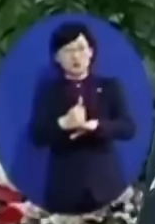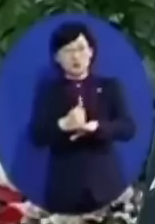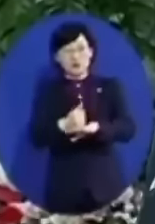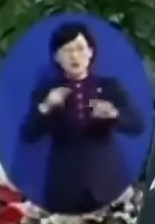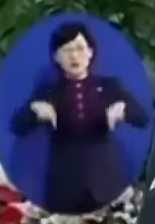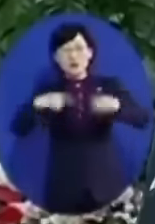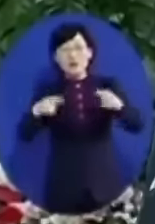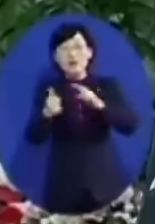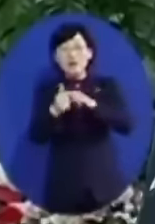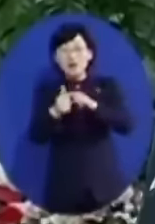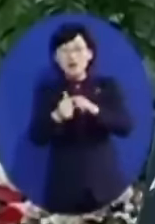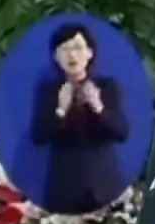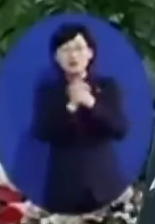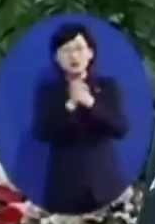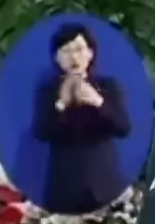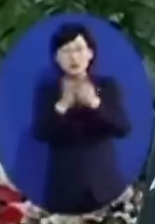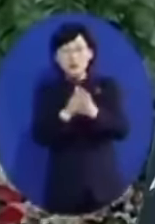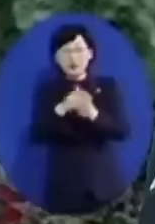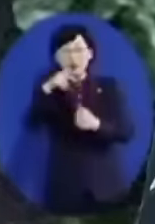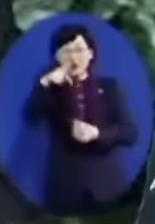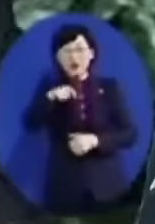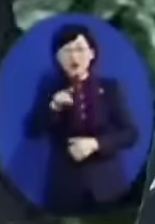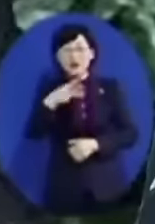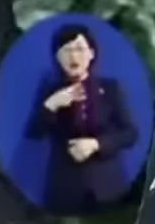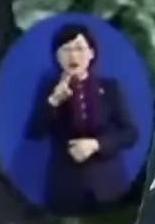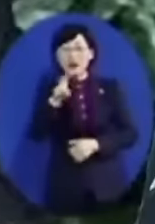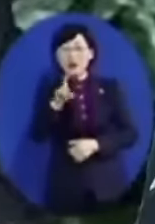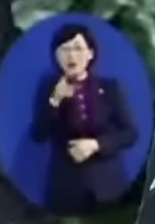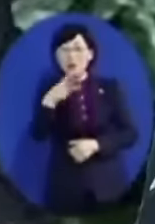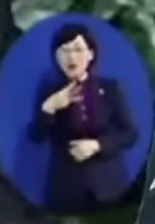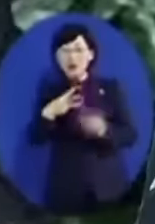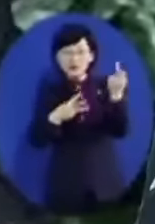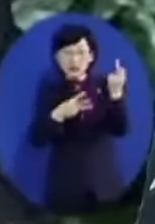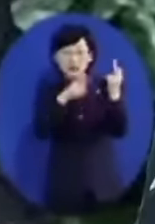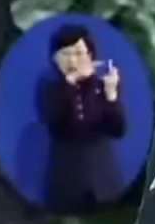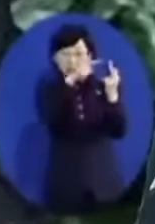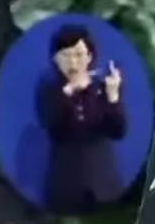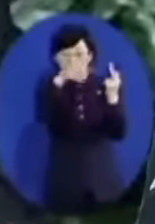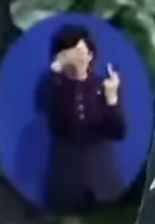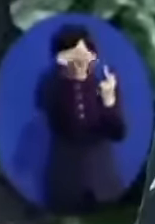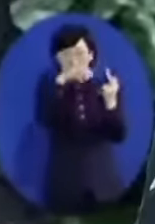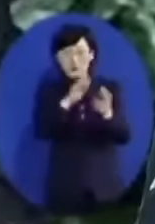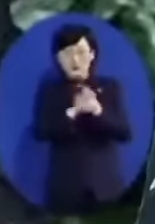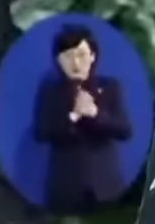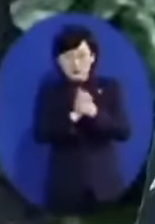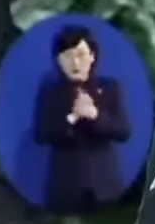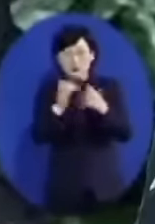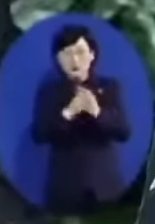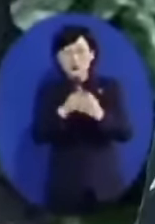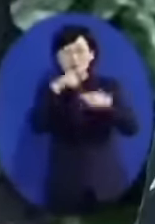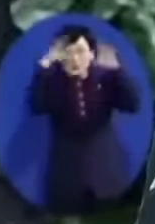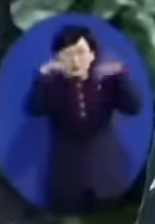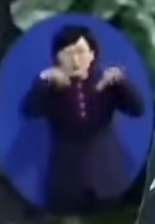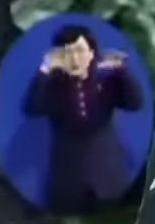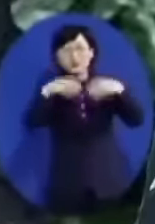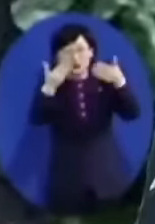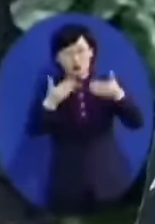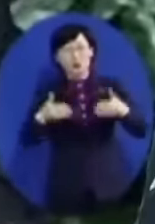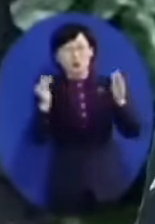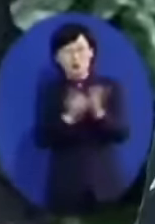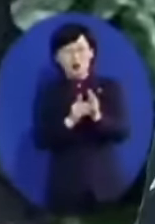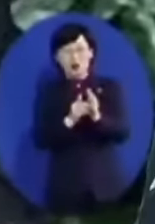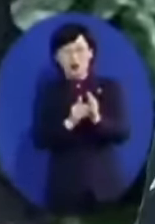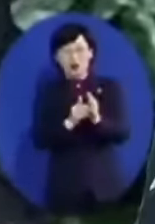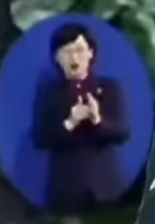엘리야가 기도하니까 갈멜산에서 하나님이 응답하셔서 비를 주셨다는 이야기를 자기